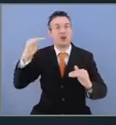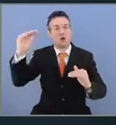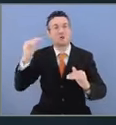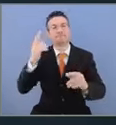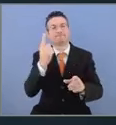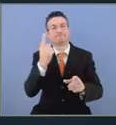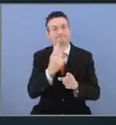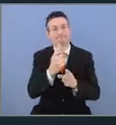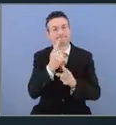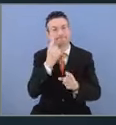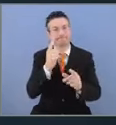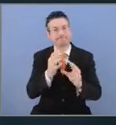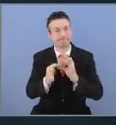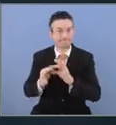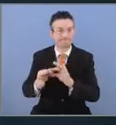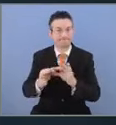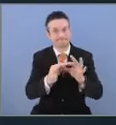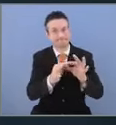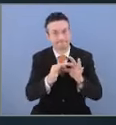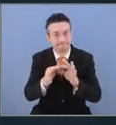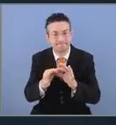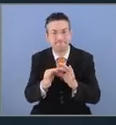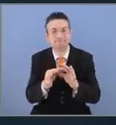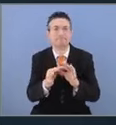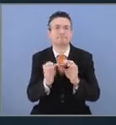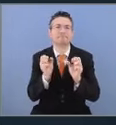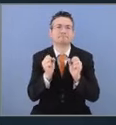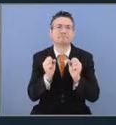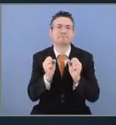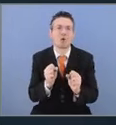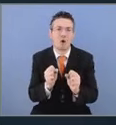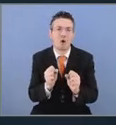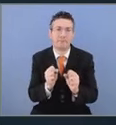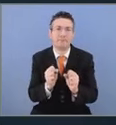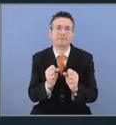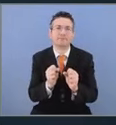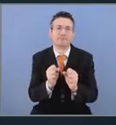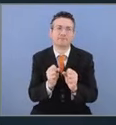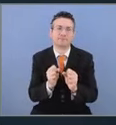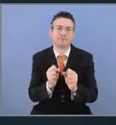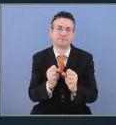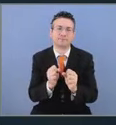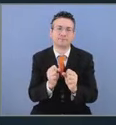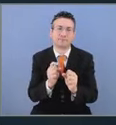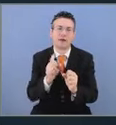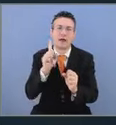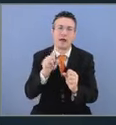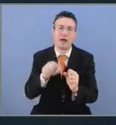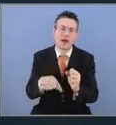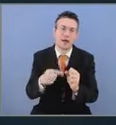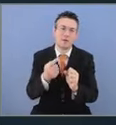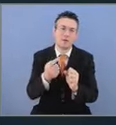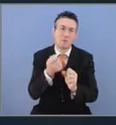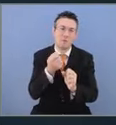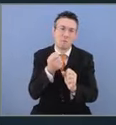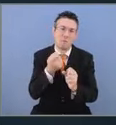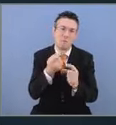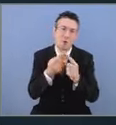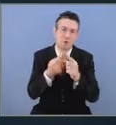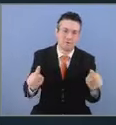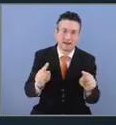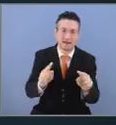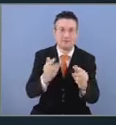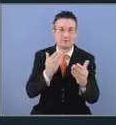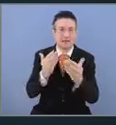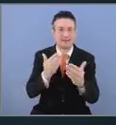che, in modo francamente anche un po' diverso da quello che è successo in passato, forse meno nella